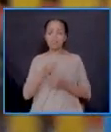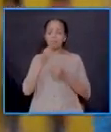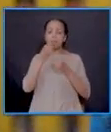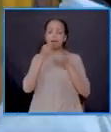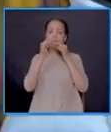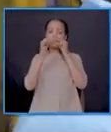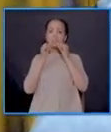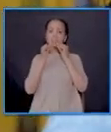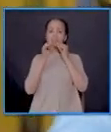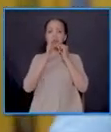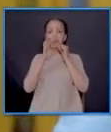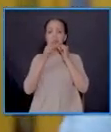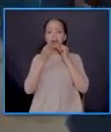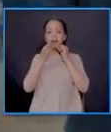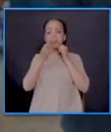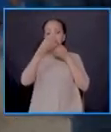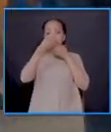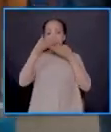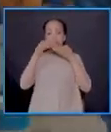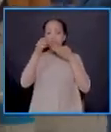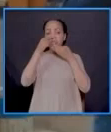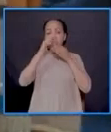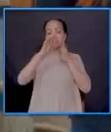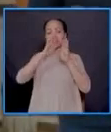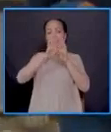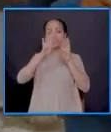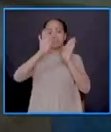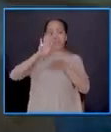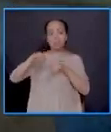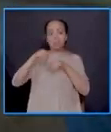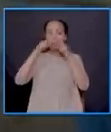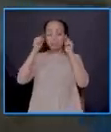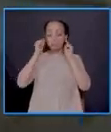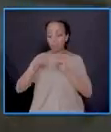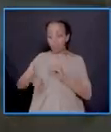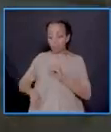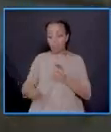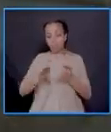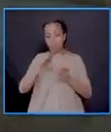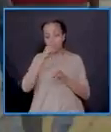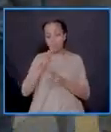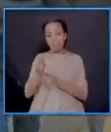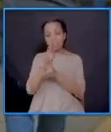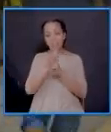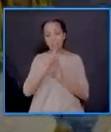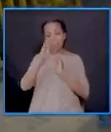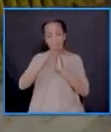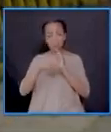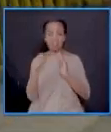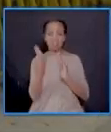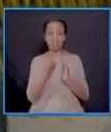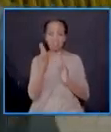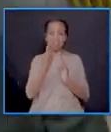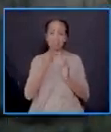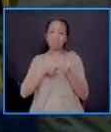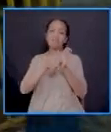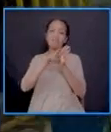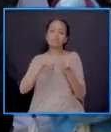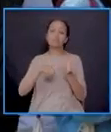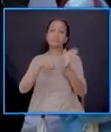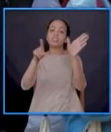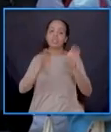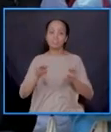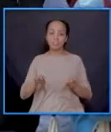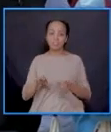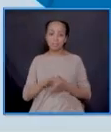ዝቅ አድርጎ ማድረግ፣ አፍን ሸፍኖ አፍንጫን ክፍት መተው፣ ጭንብሉን በኪስ ውስጥ መክተትና ጥንቃቄ የጎደለው አጠቃቀም ለቫይረሱ